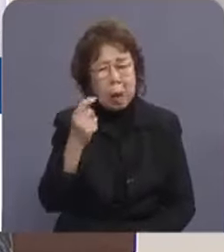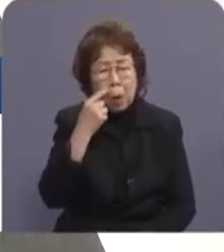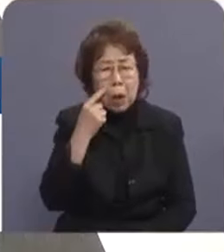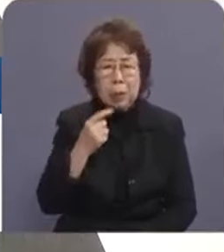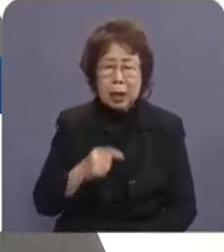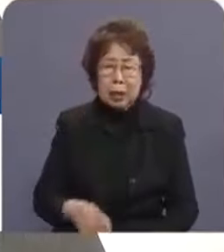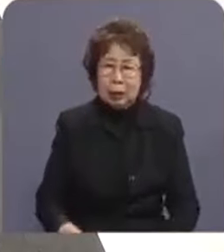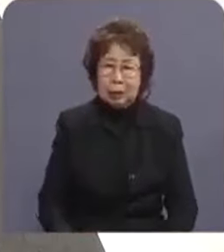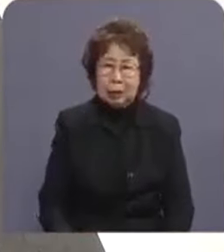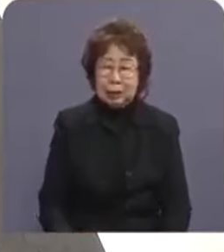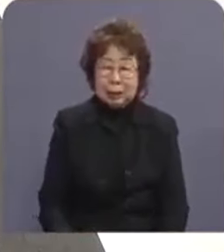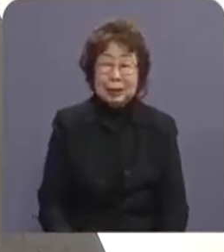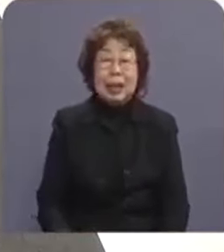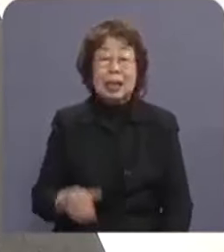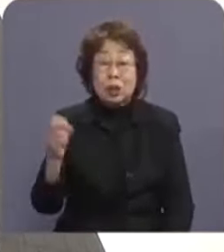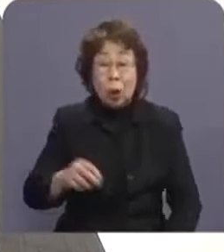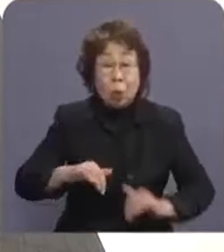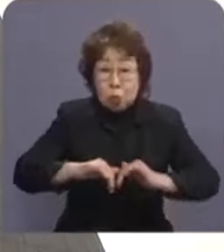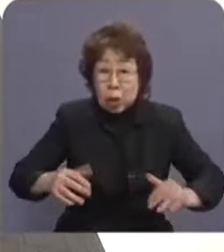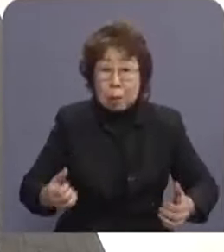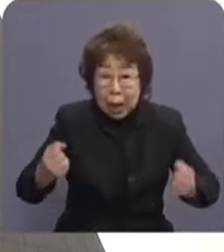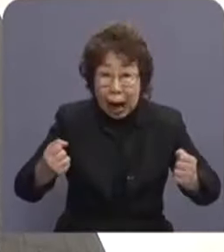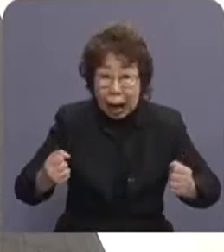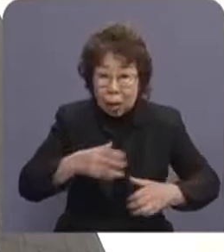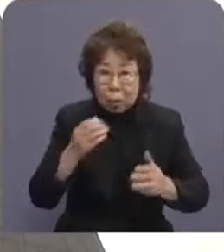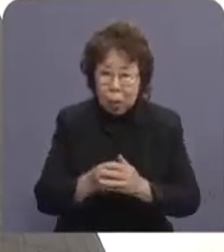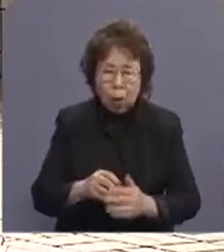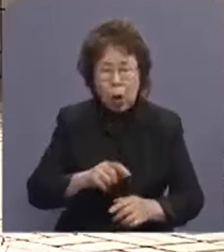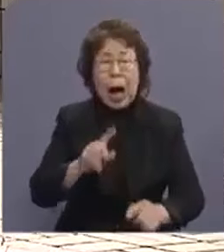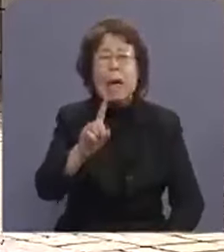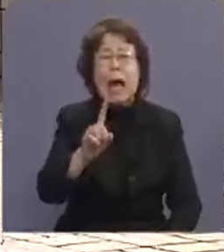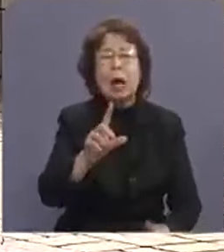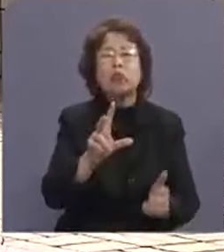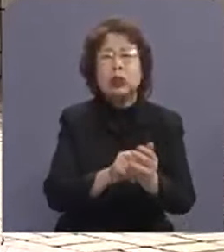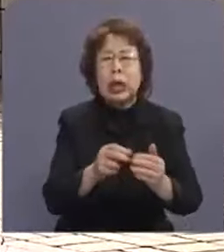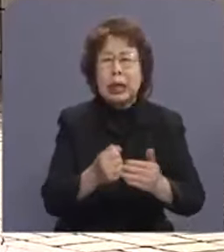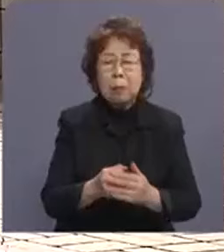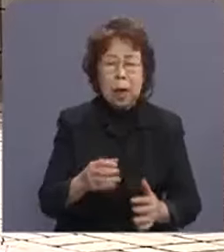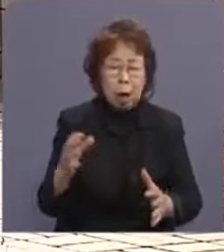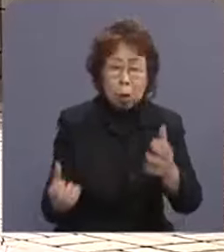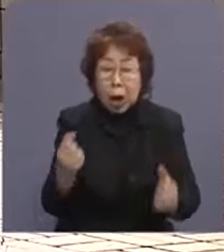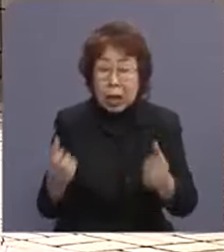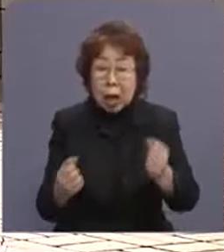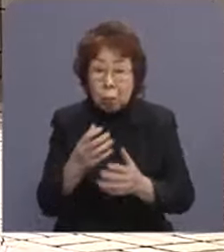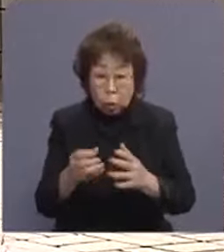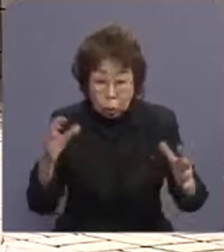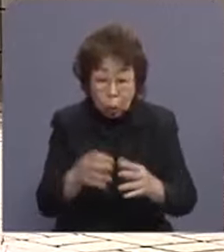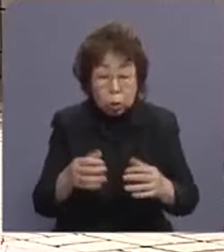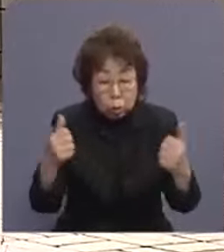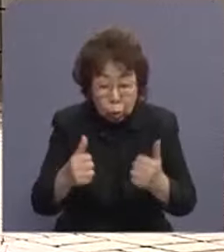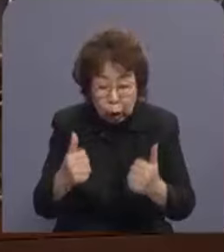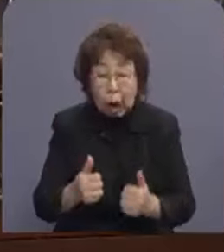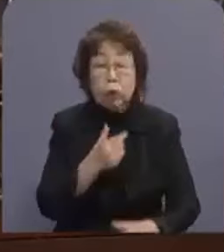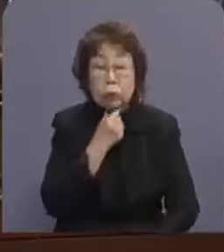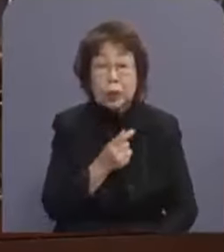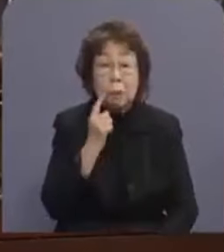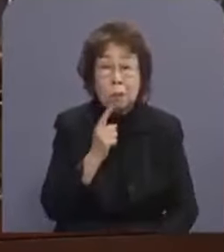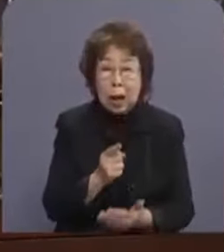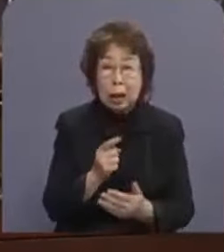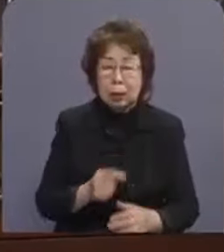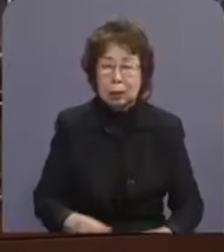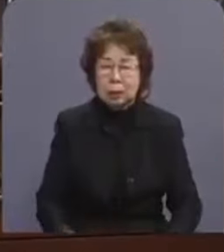달라 공계는 풀리 매각을 포함한 모든 안을 놓고 관련 주체들이 다 여 논하는 입장